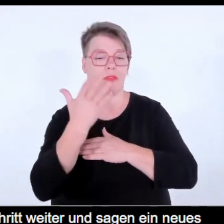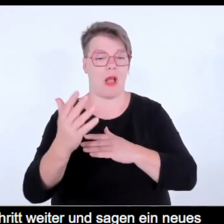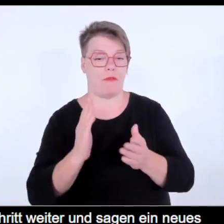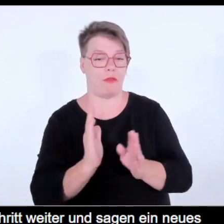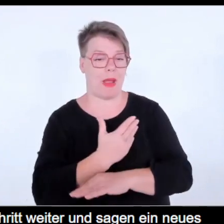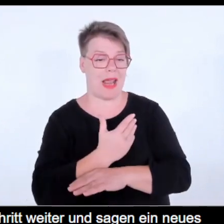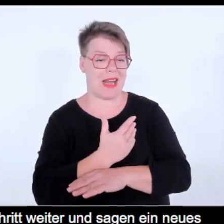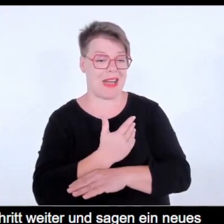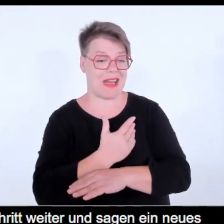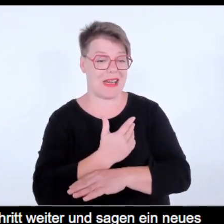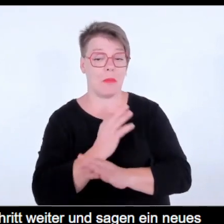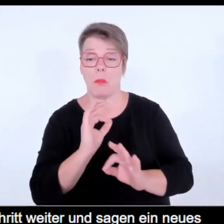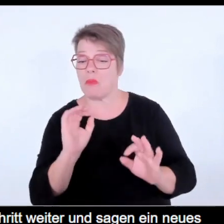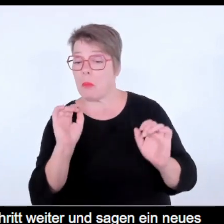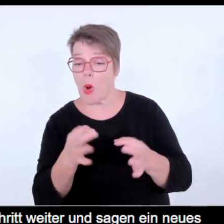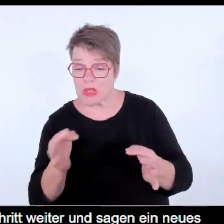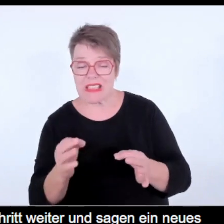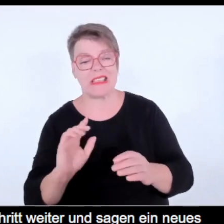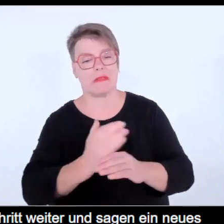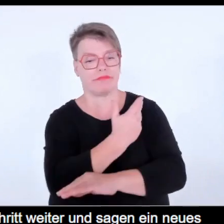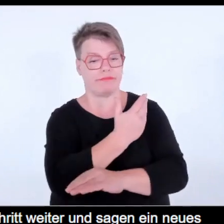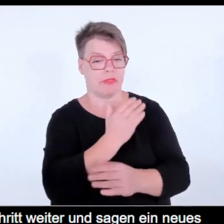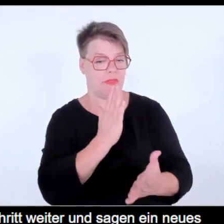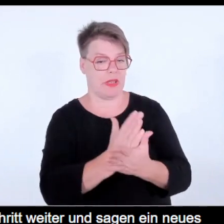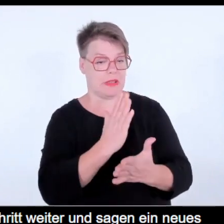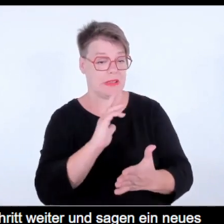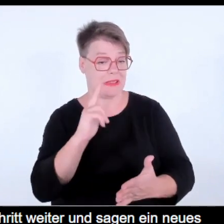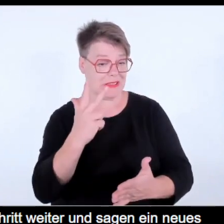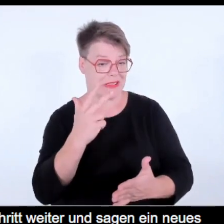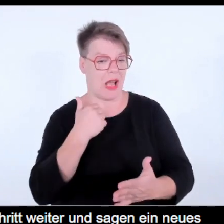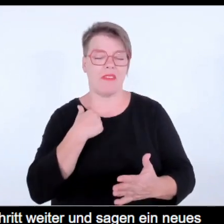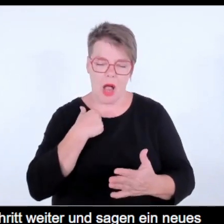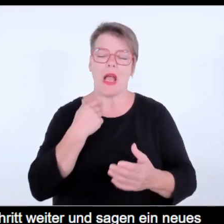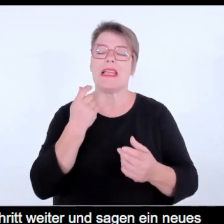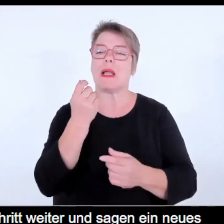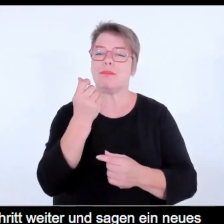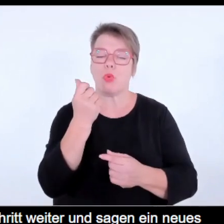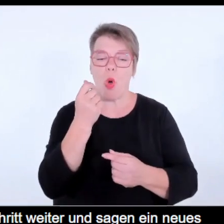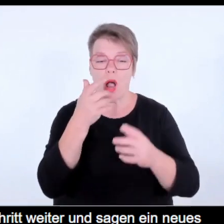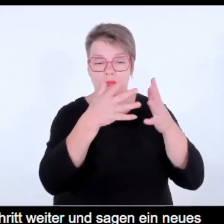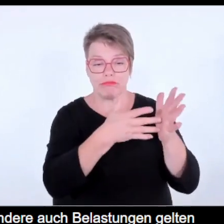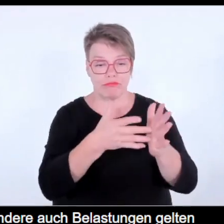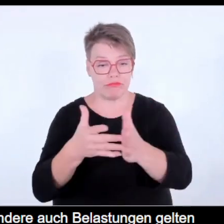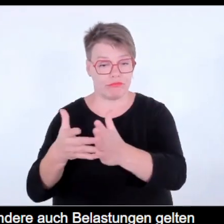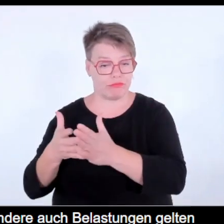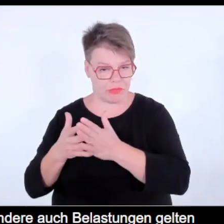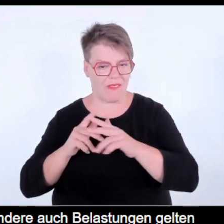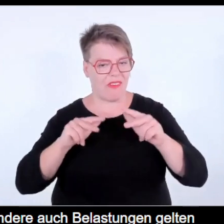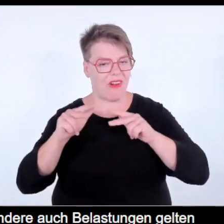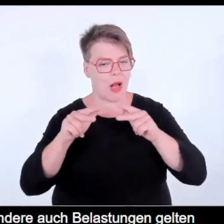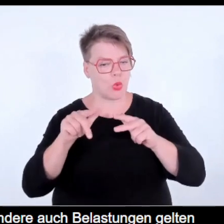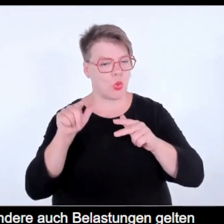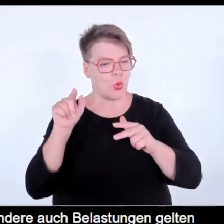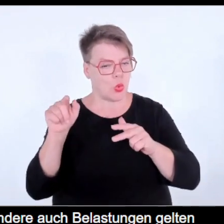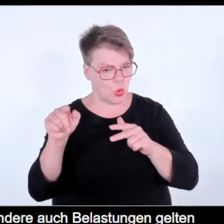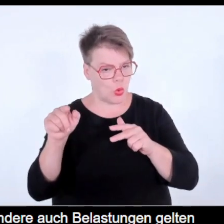Baurecht, beispielsweise in der Landesplanung, beispielsweise beim Denkmalschutz. Entrümpeln. Raus